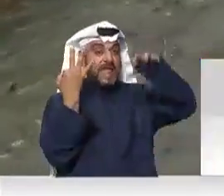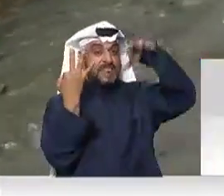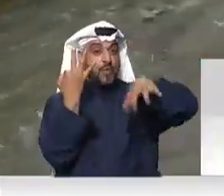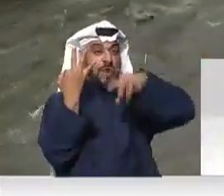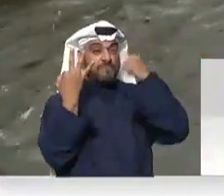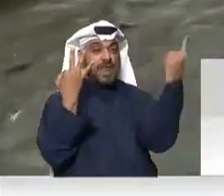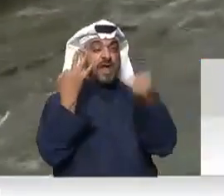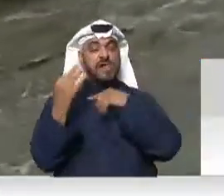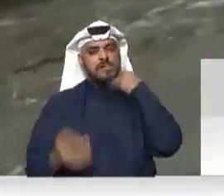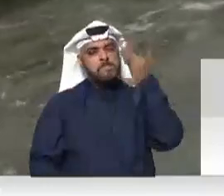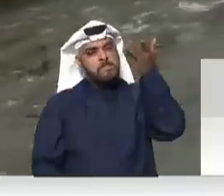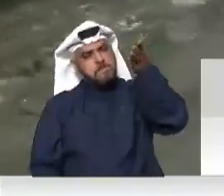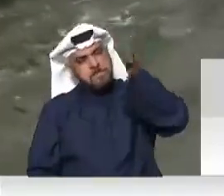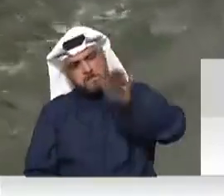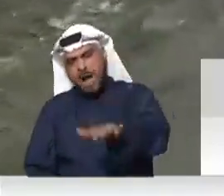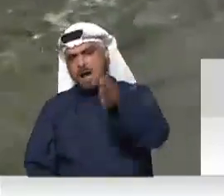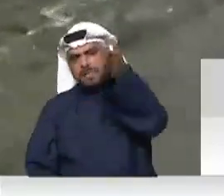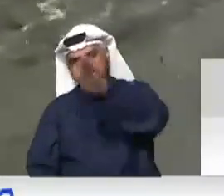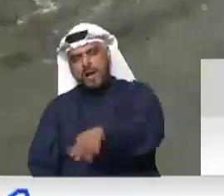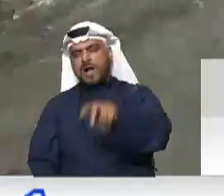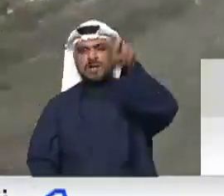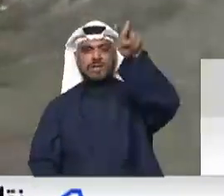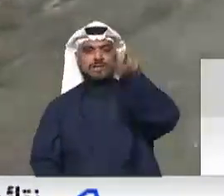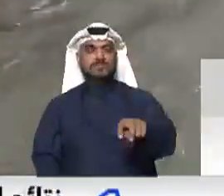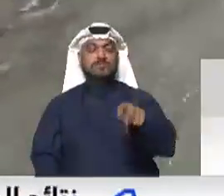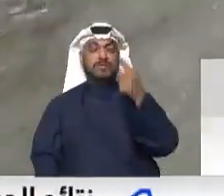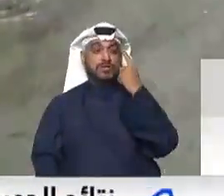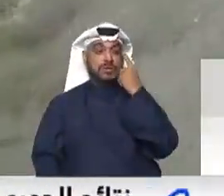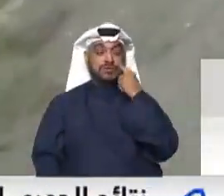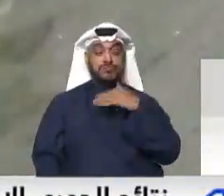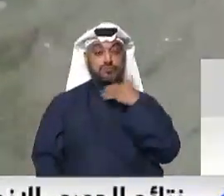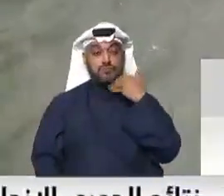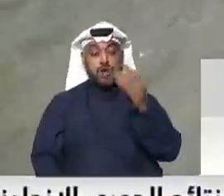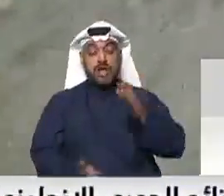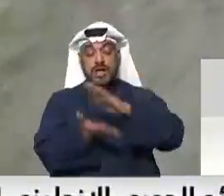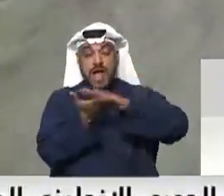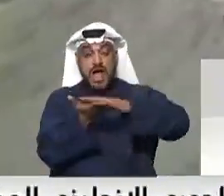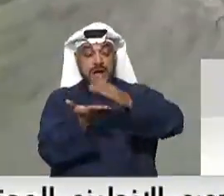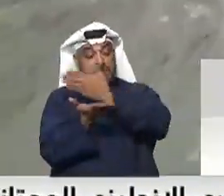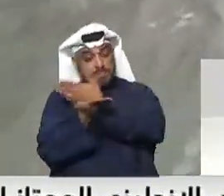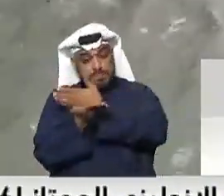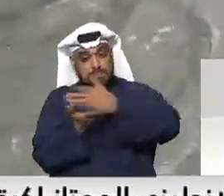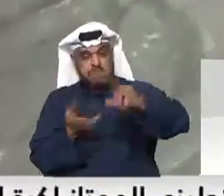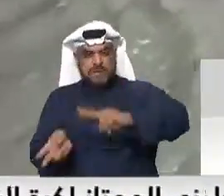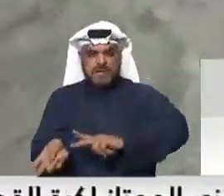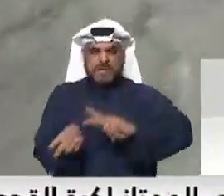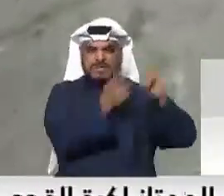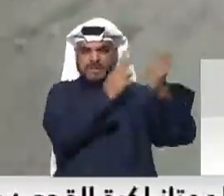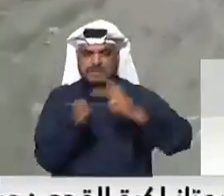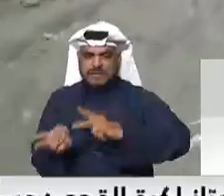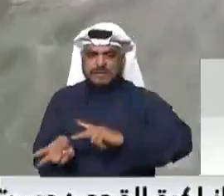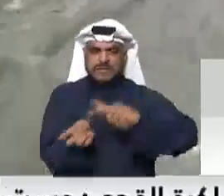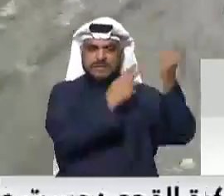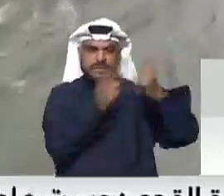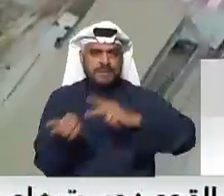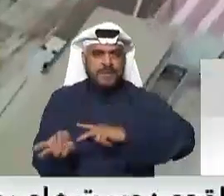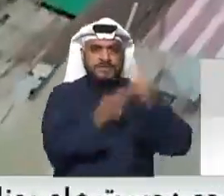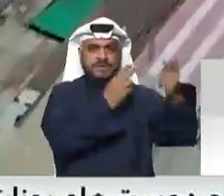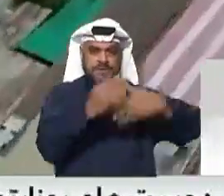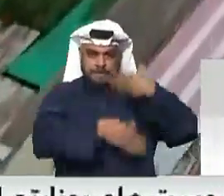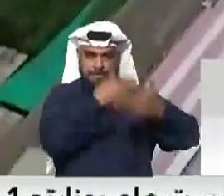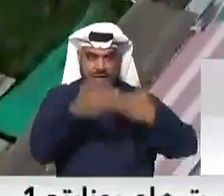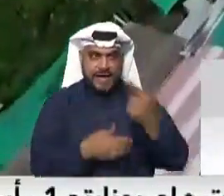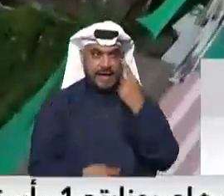بحياه ثمانيه اشخاص على الاقل وتسببت باجلاء الاف الاشخاص من المناطق المنكوبه